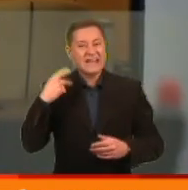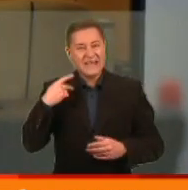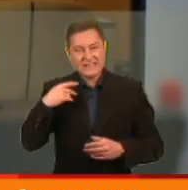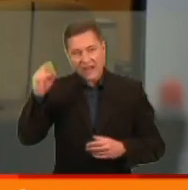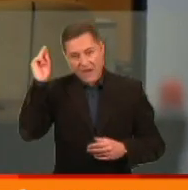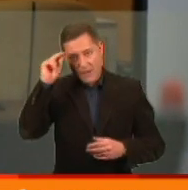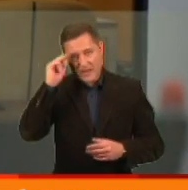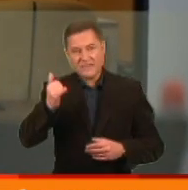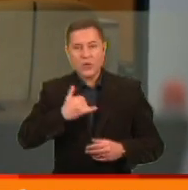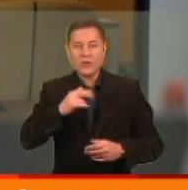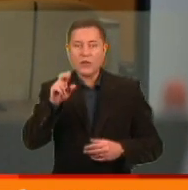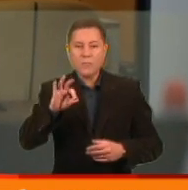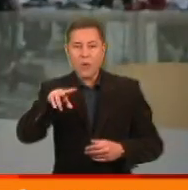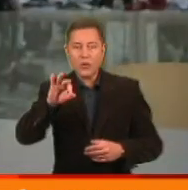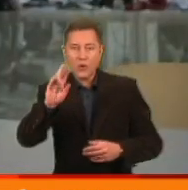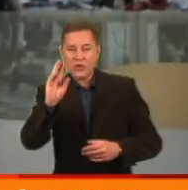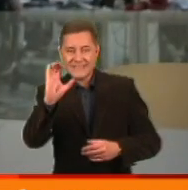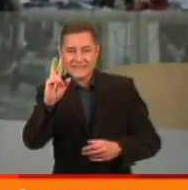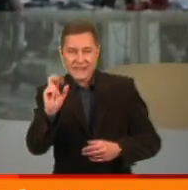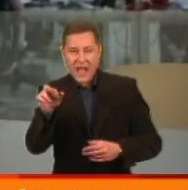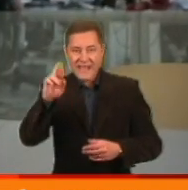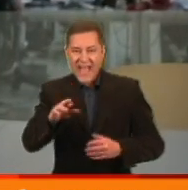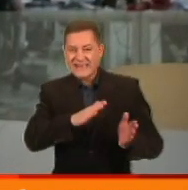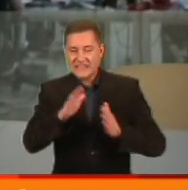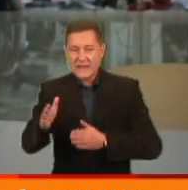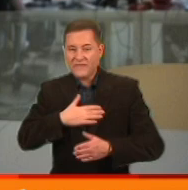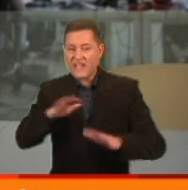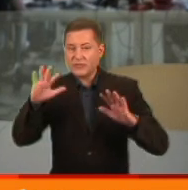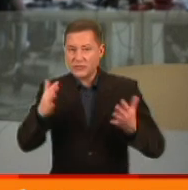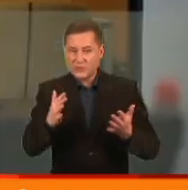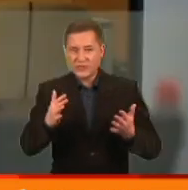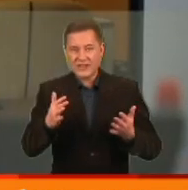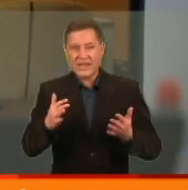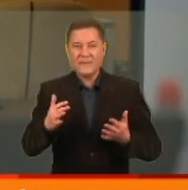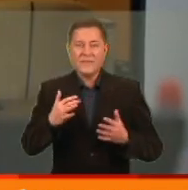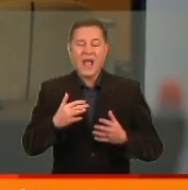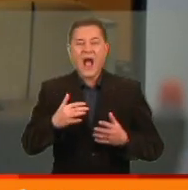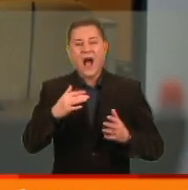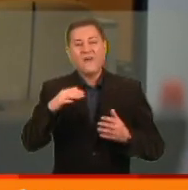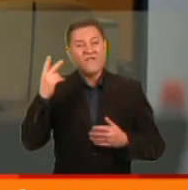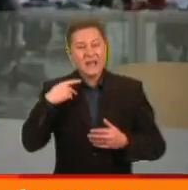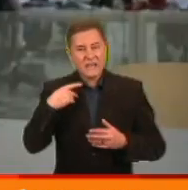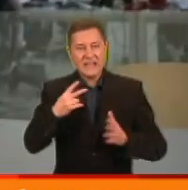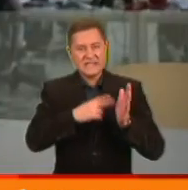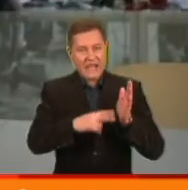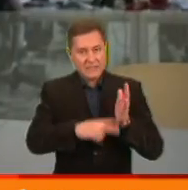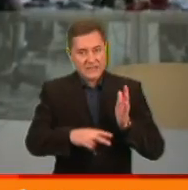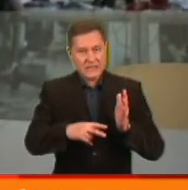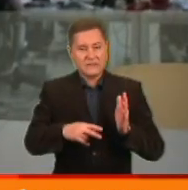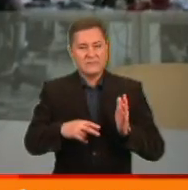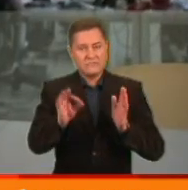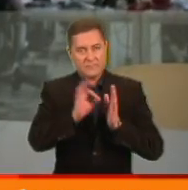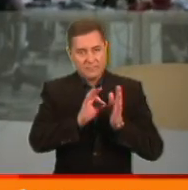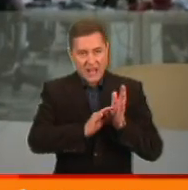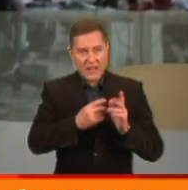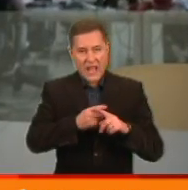нас болонська система, і в нашому випадку 70 – це така. В Англії 70 – це вже 5. Виходить,